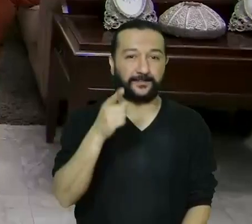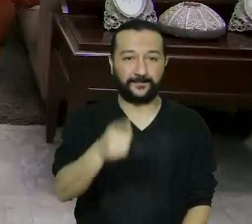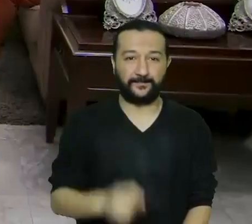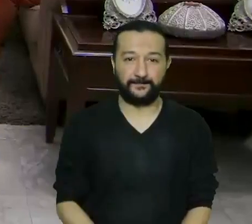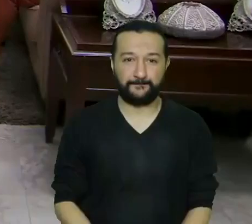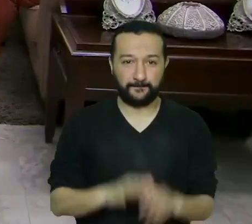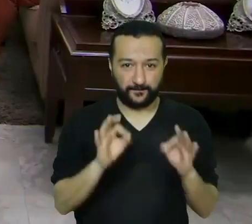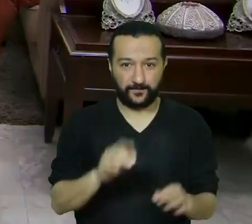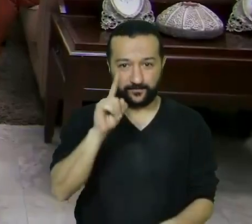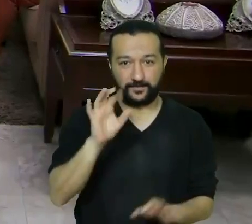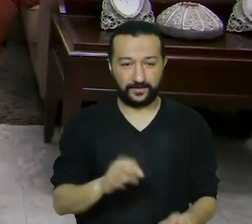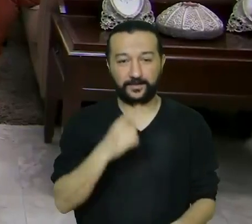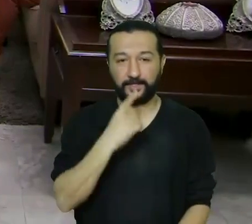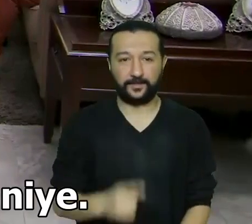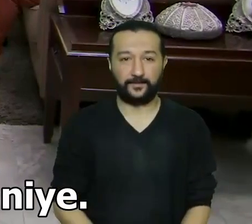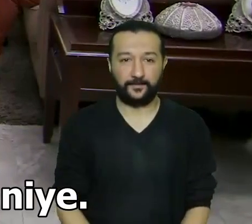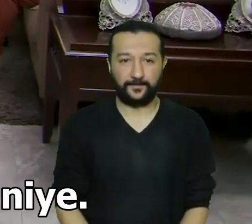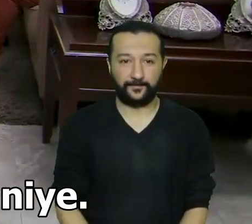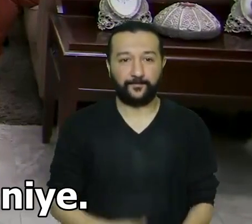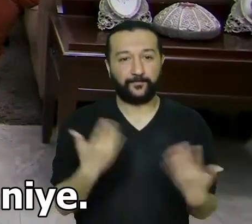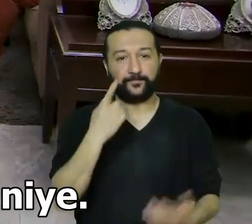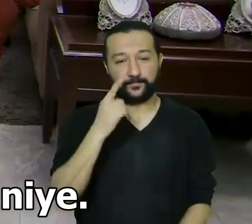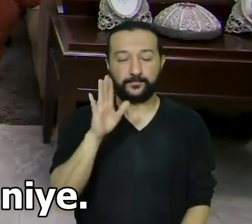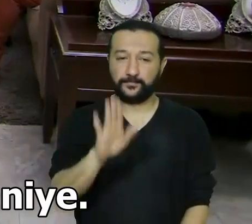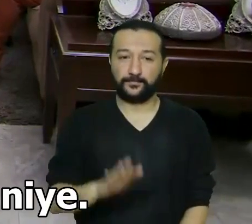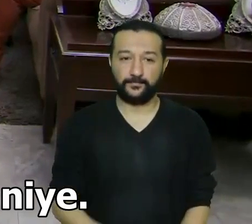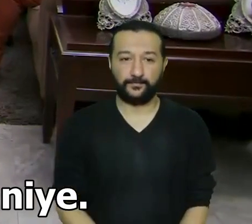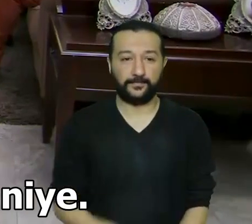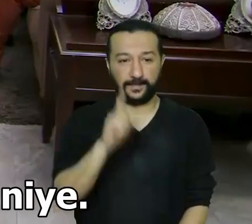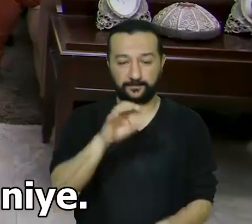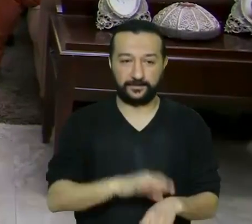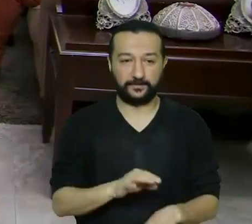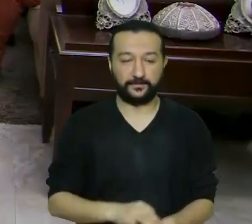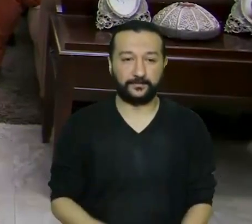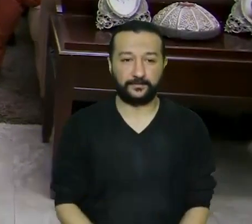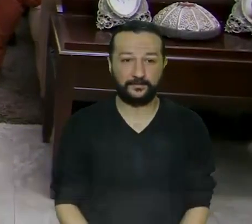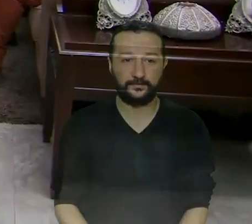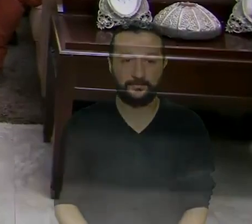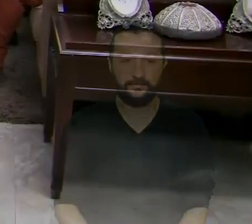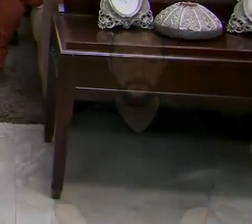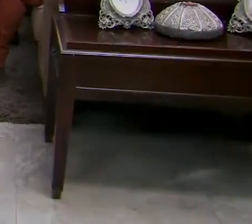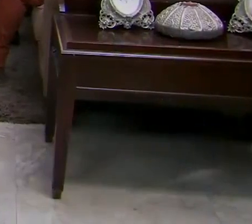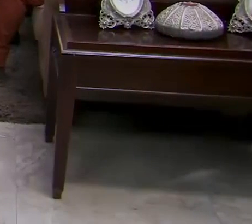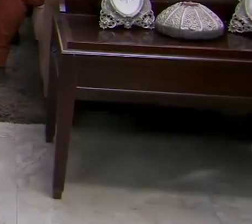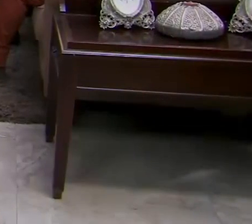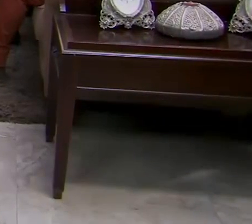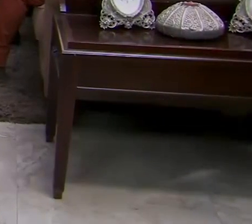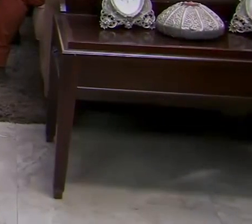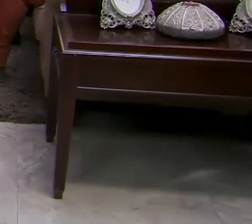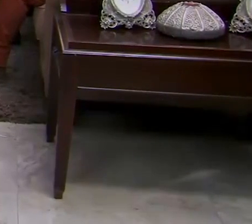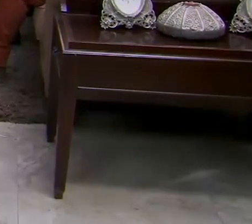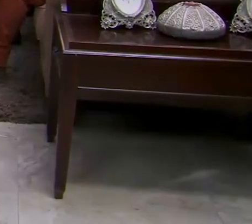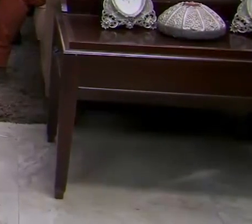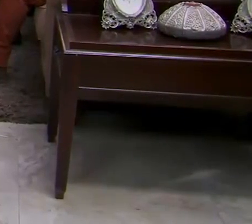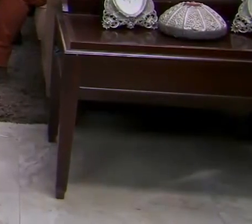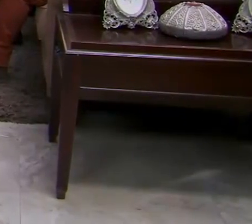He, vallahi mı? Ha. Hadi bakalım. Hadi bakayım o zaman. Bir saniye. Kenarda laptop açık. Başına